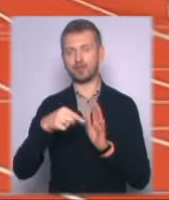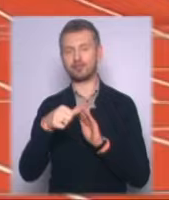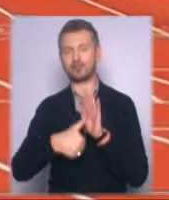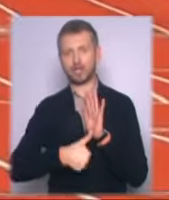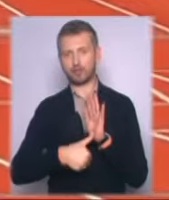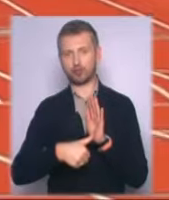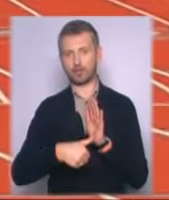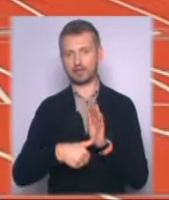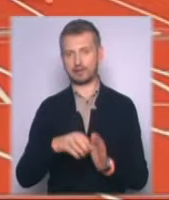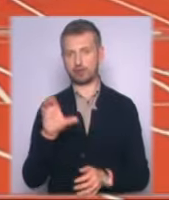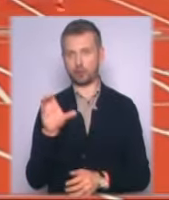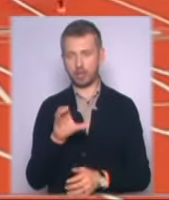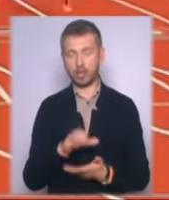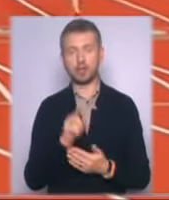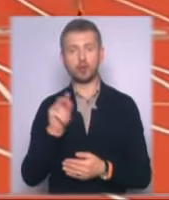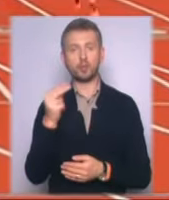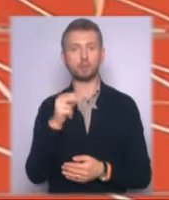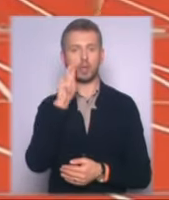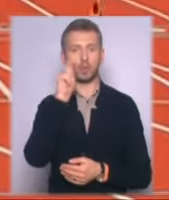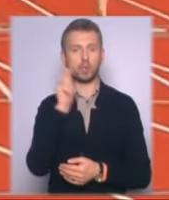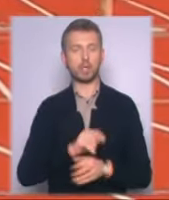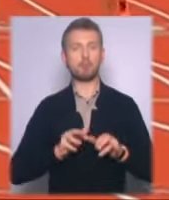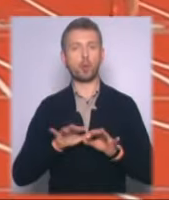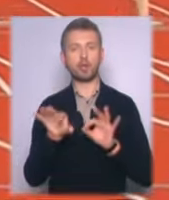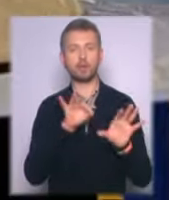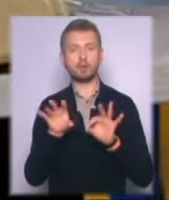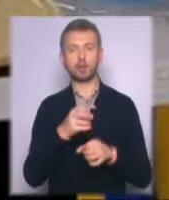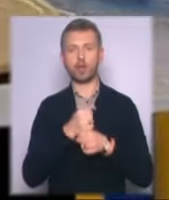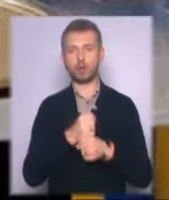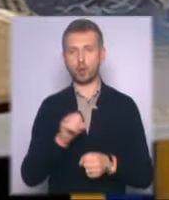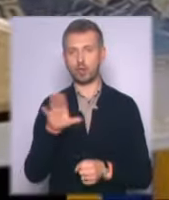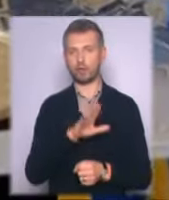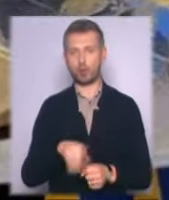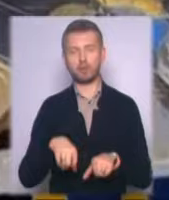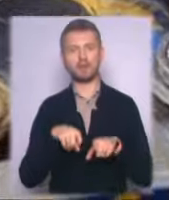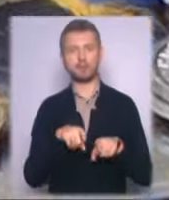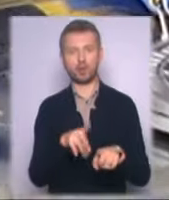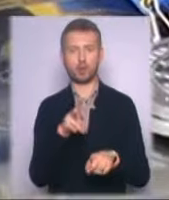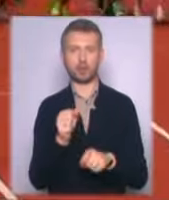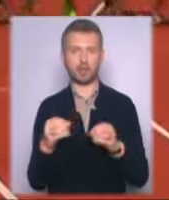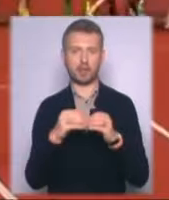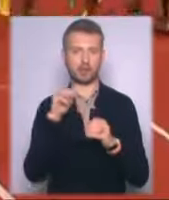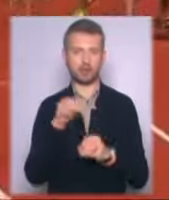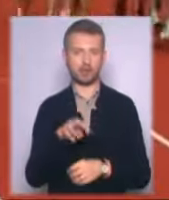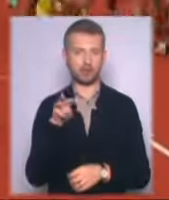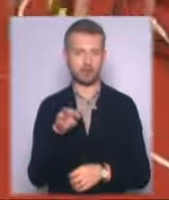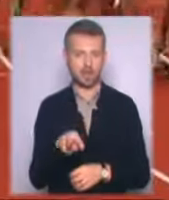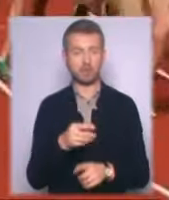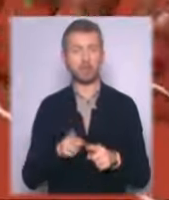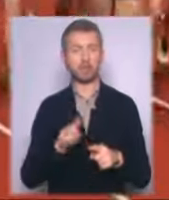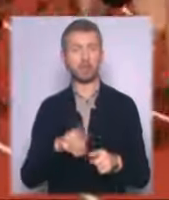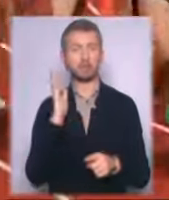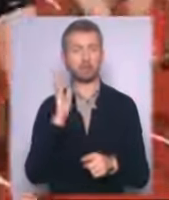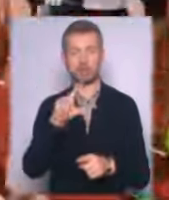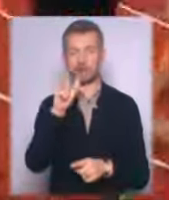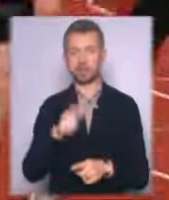6,16 секунди. На цьому чемпіонаті України проходить відбір на Кубок Європи з бігу на 10 тисяч метрів, який відбудеться в